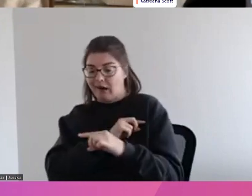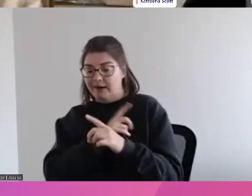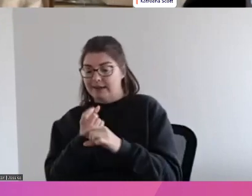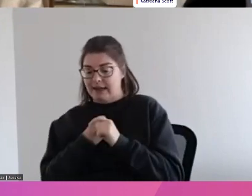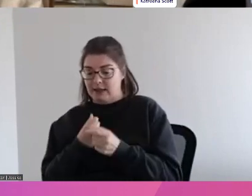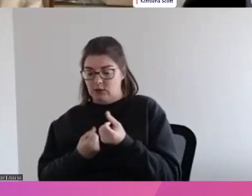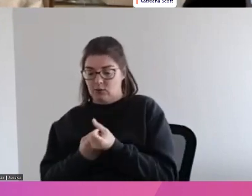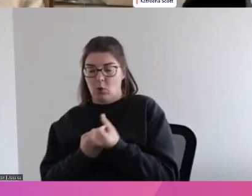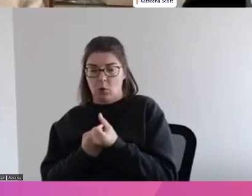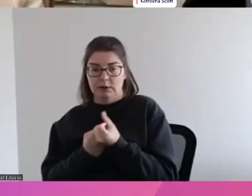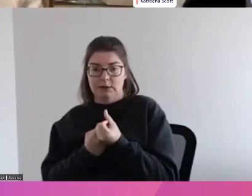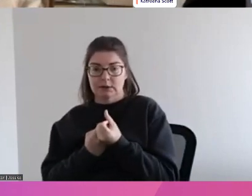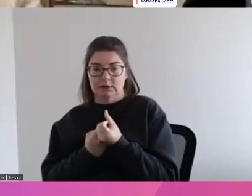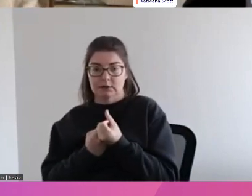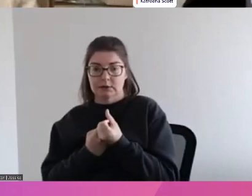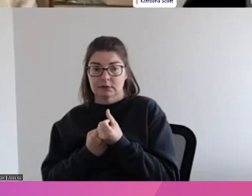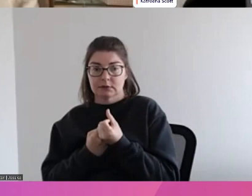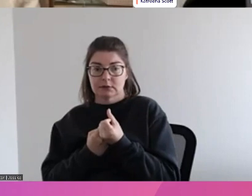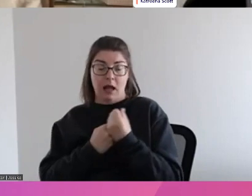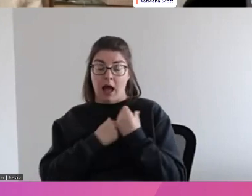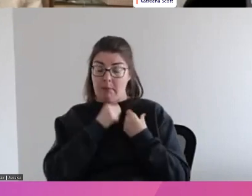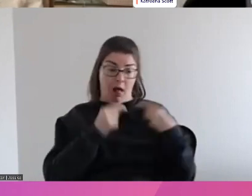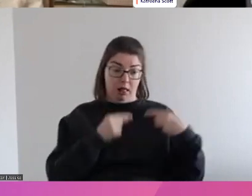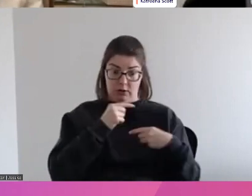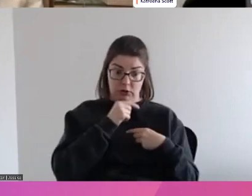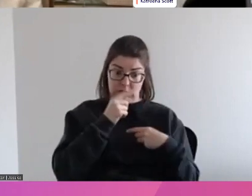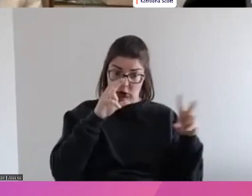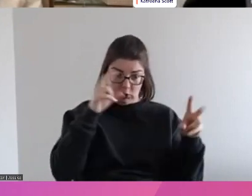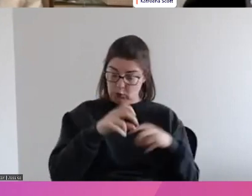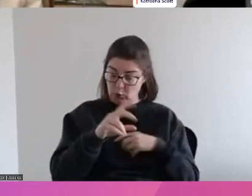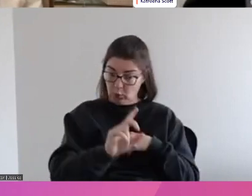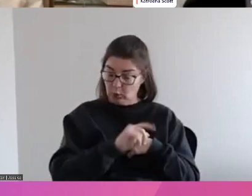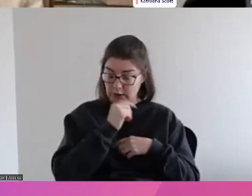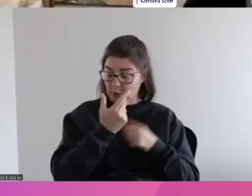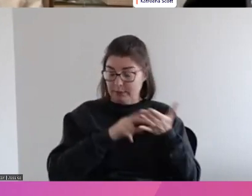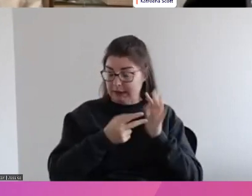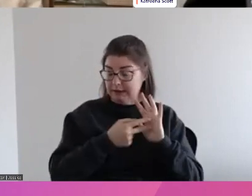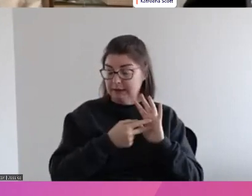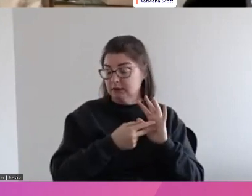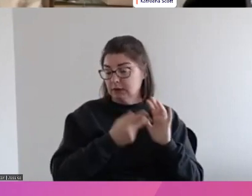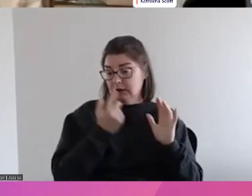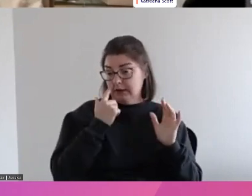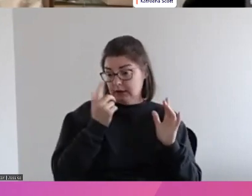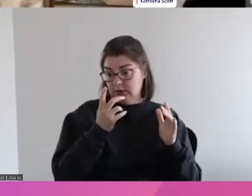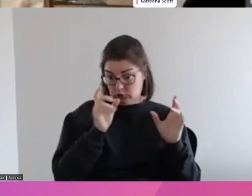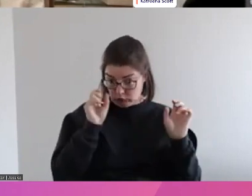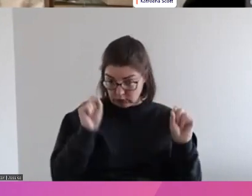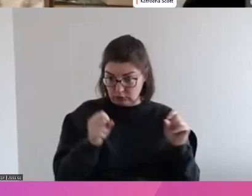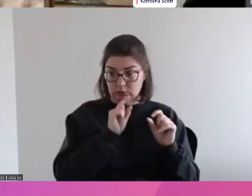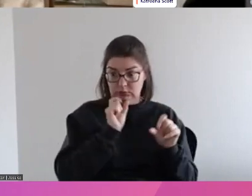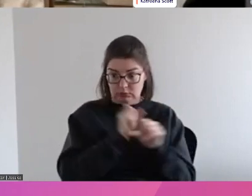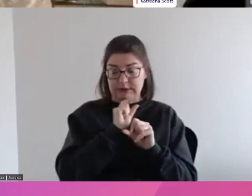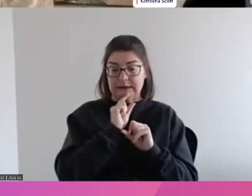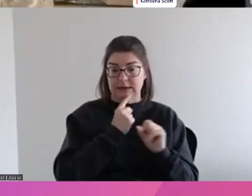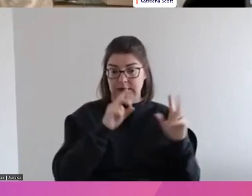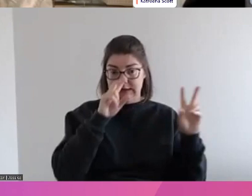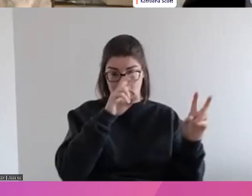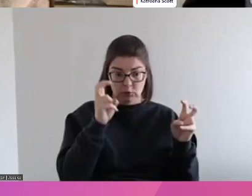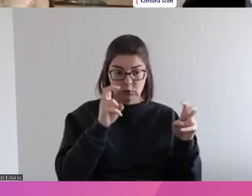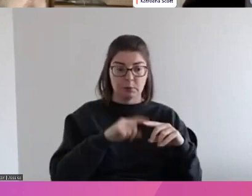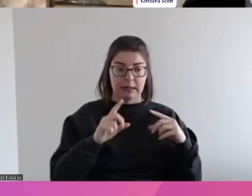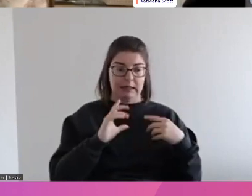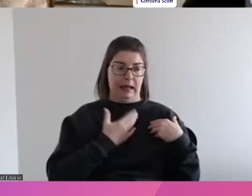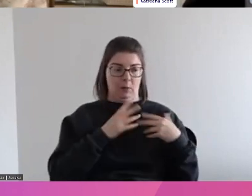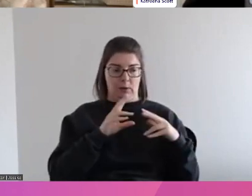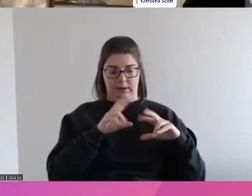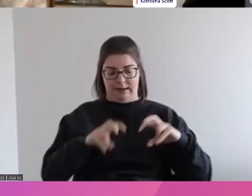femmes qui vivent dans des régions éloignées n'ont pas l'accès à donc du transport, par exemple, pour aller trouver de l'aide plus loin.